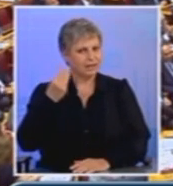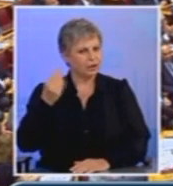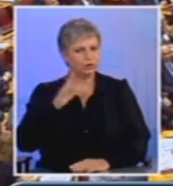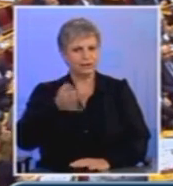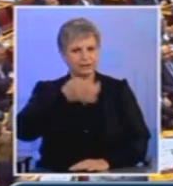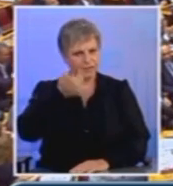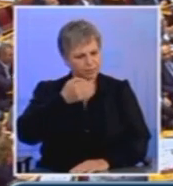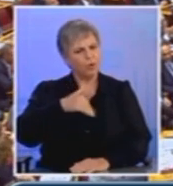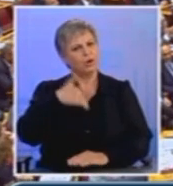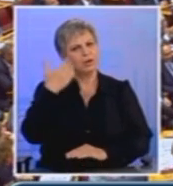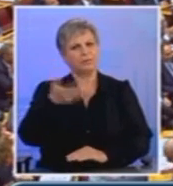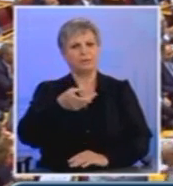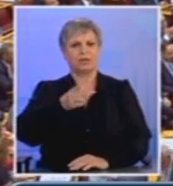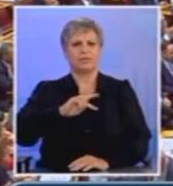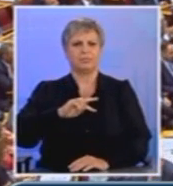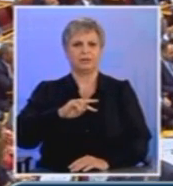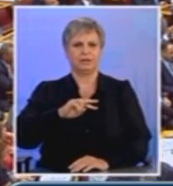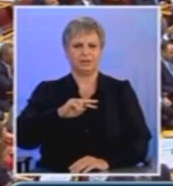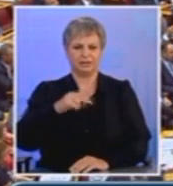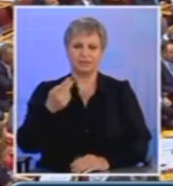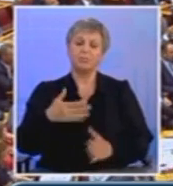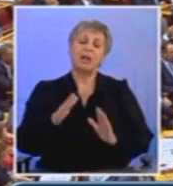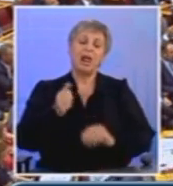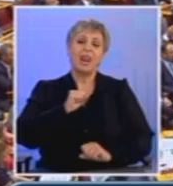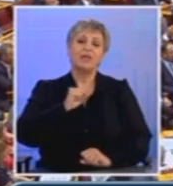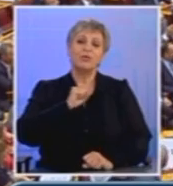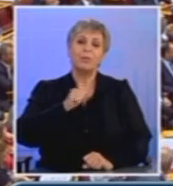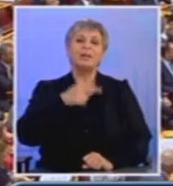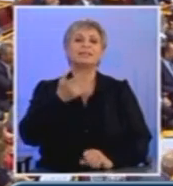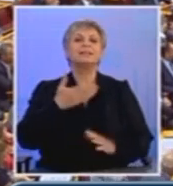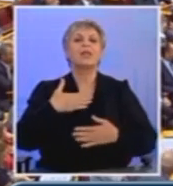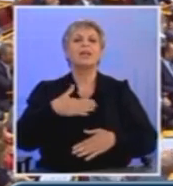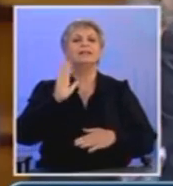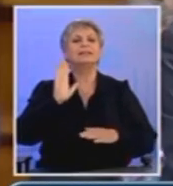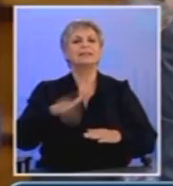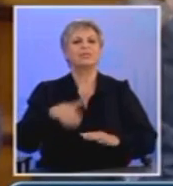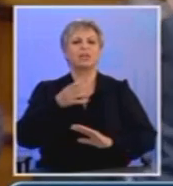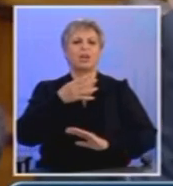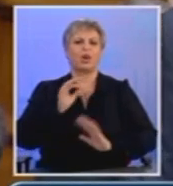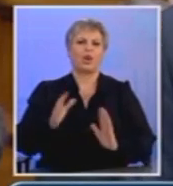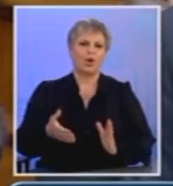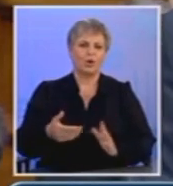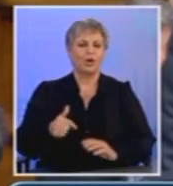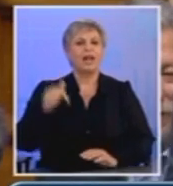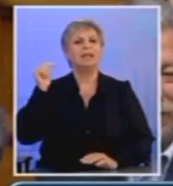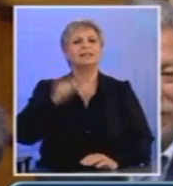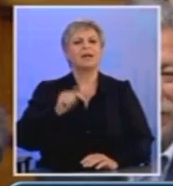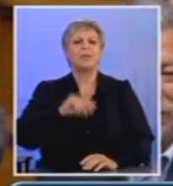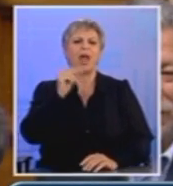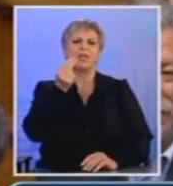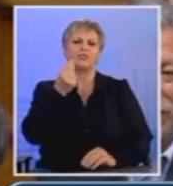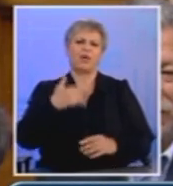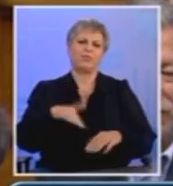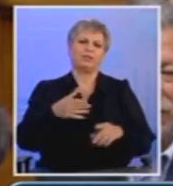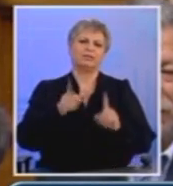τοποθετηθείτε φοβάμαι ότι θέλετε να έχετε τον τελευταίο λόγο αλλά σήμερα τον τελευταίο λόγο τον έχουν οι βουλευτές ούτως ή